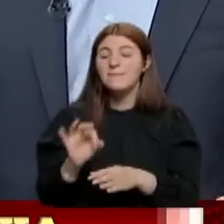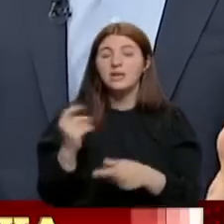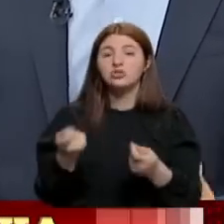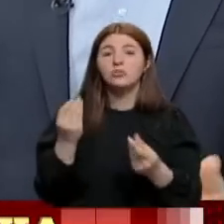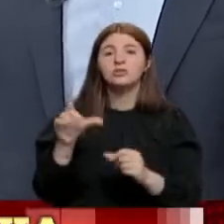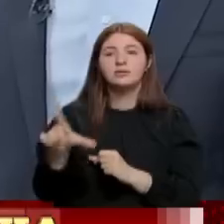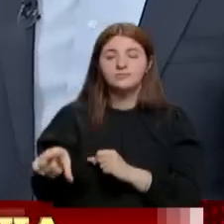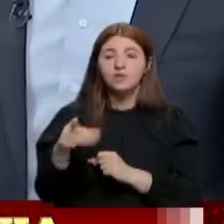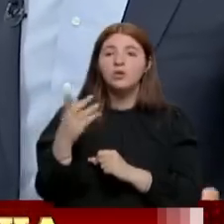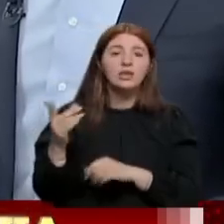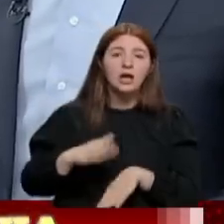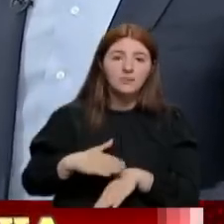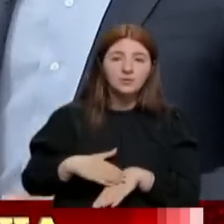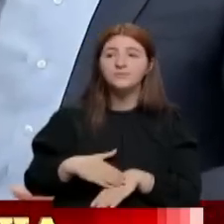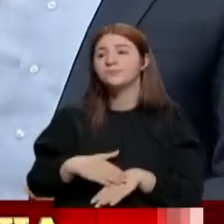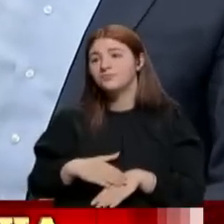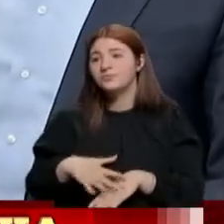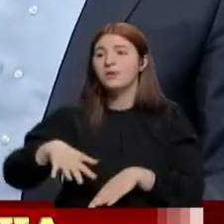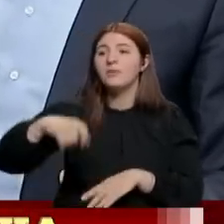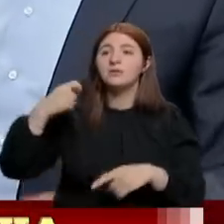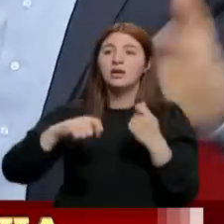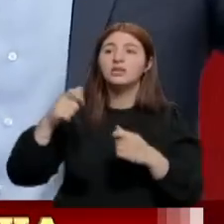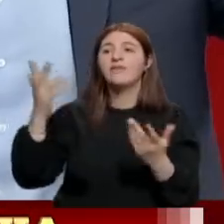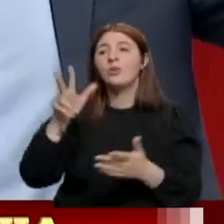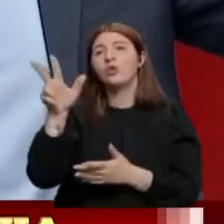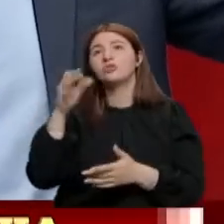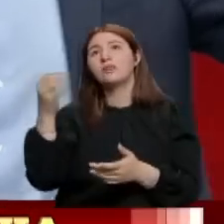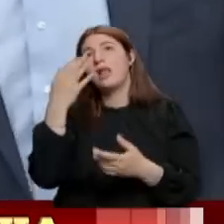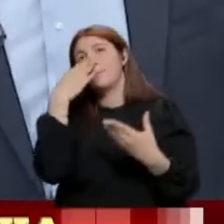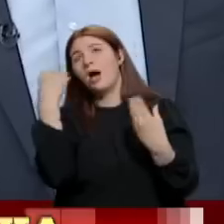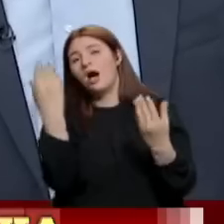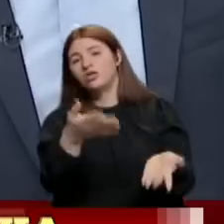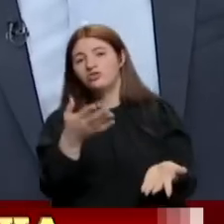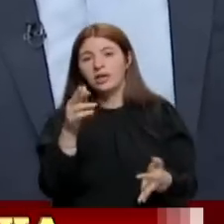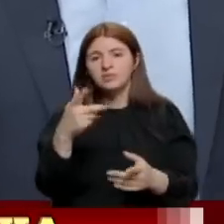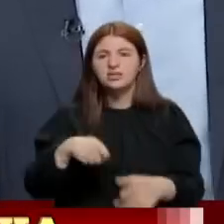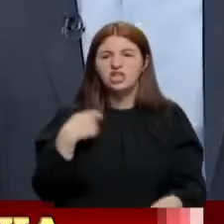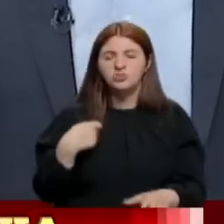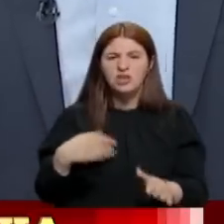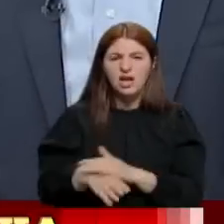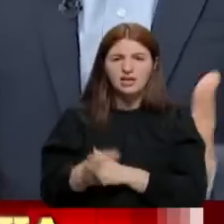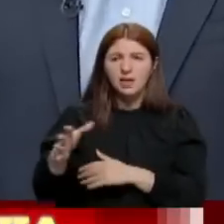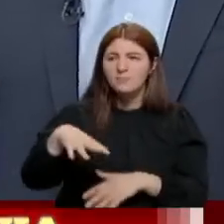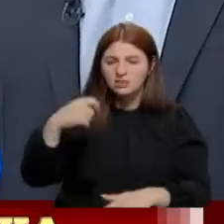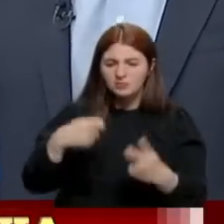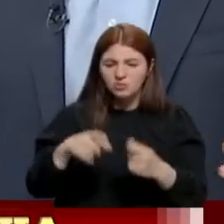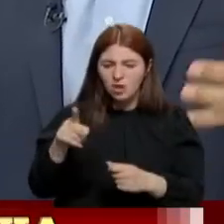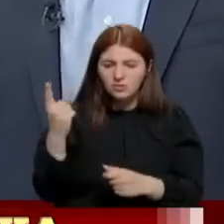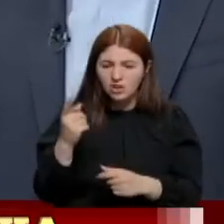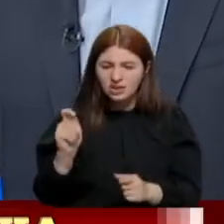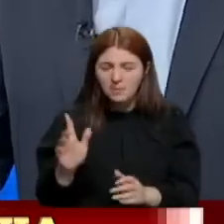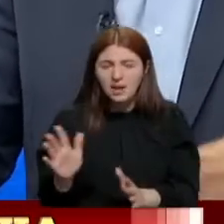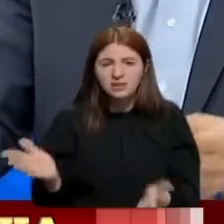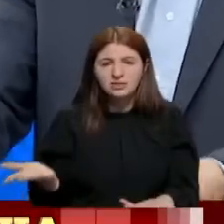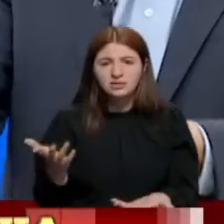geçmesi lazım. Ama onlar ne yaptılar? İşte Merkez Bankası efendim 30 milyar lira bağışlıyoruz gibi bir saçmalığa girdiler. Merkez Bankası böyle bir şey